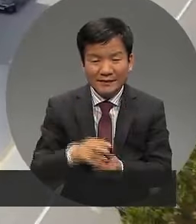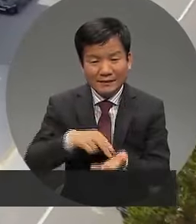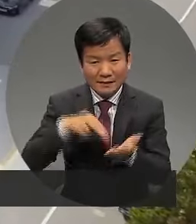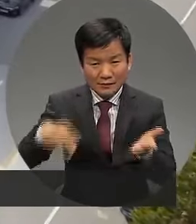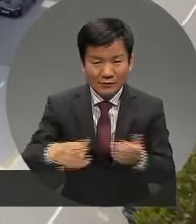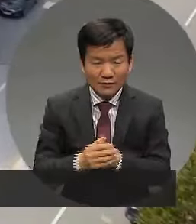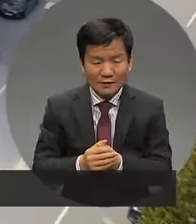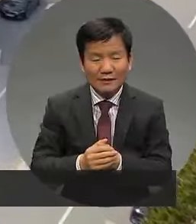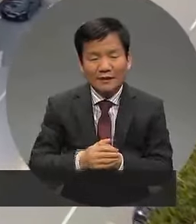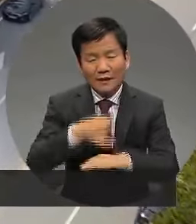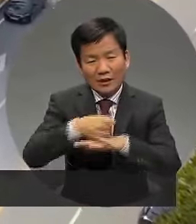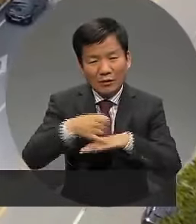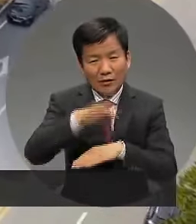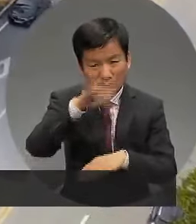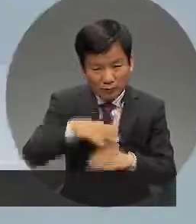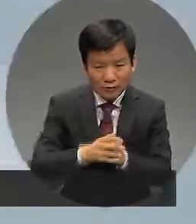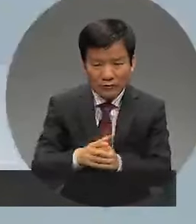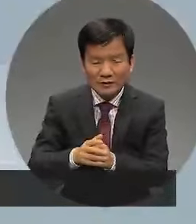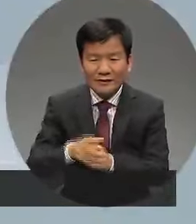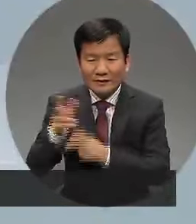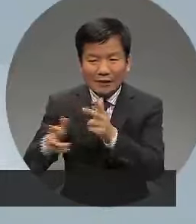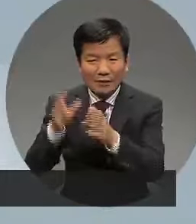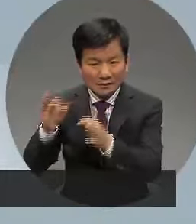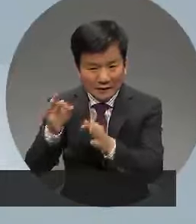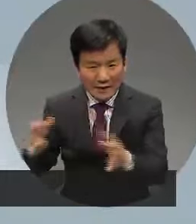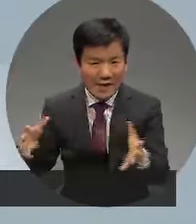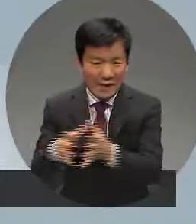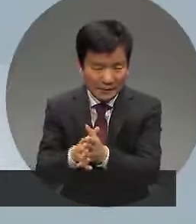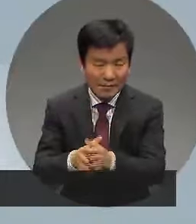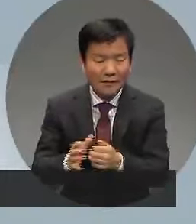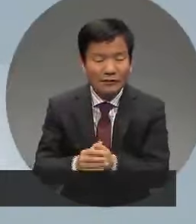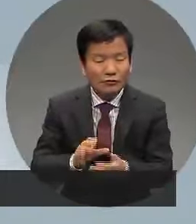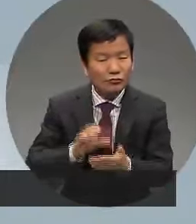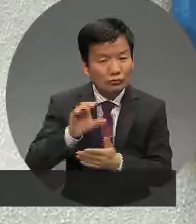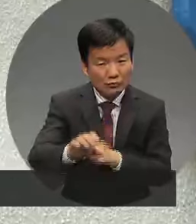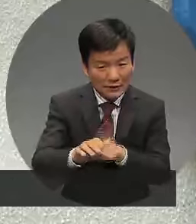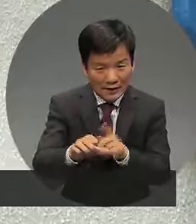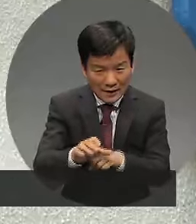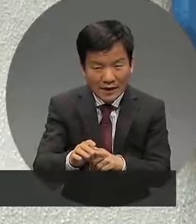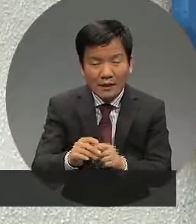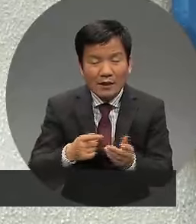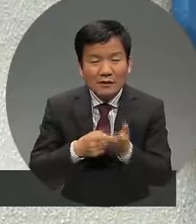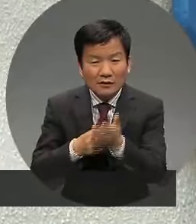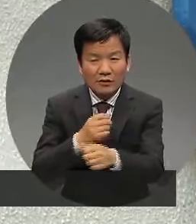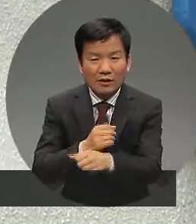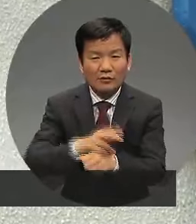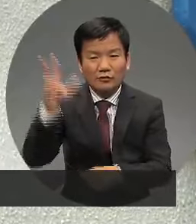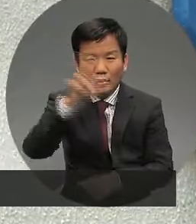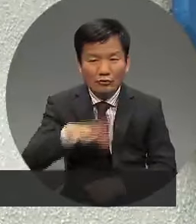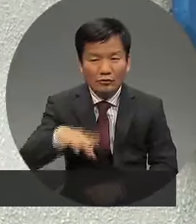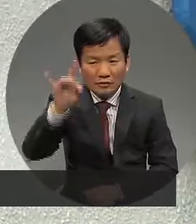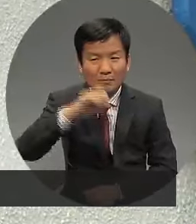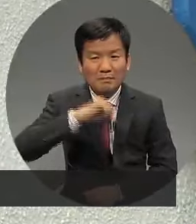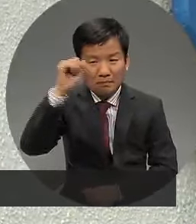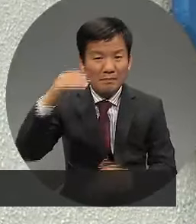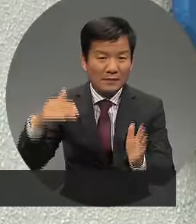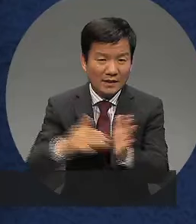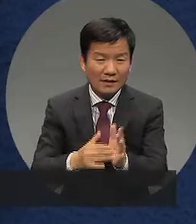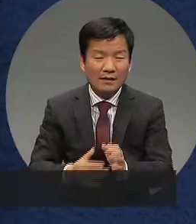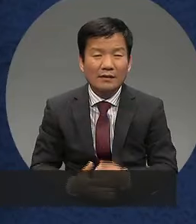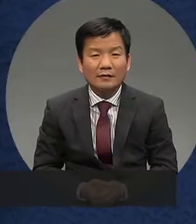단양군은 기획재정부와 산업은행이 주관한 지역 활성화 투자 펀드의 공모에 전국 첫 사례로